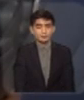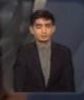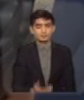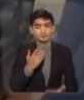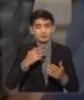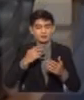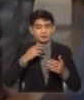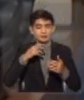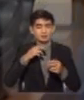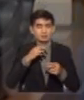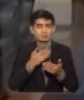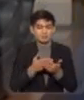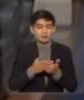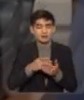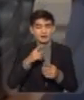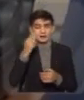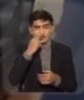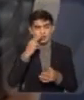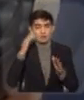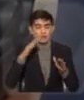Мысалы, бір кісі Нұрстан қаласында тұрып атыр,